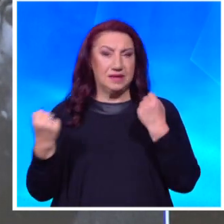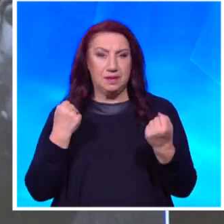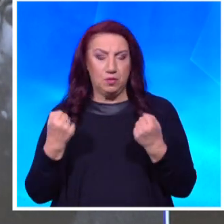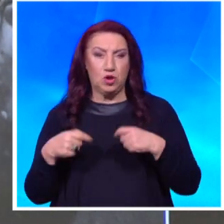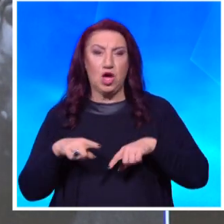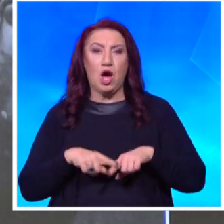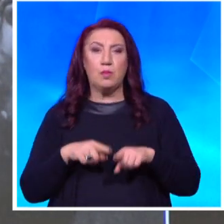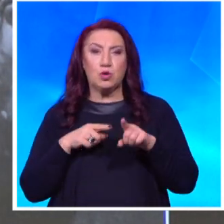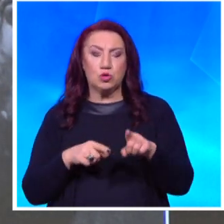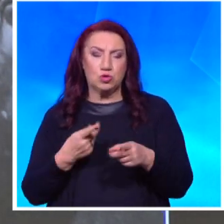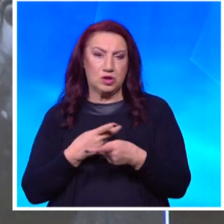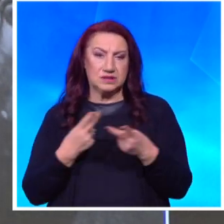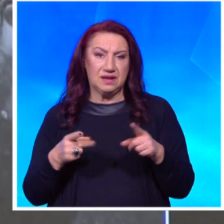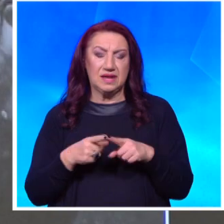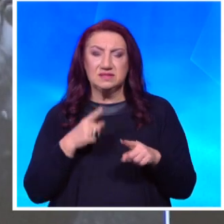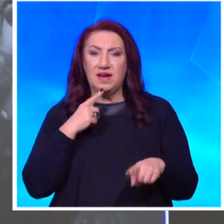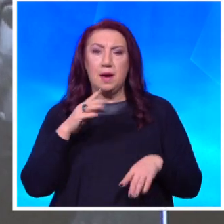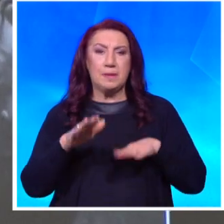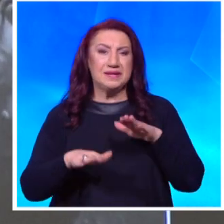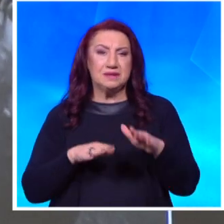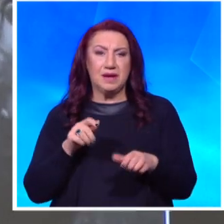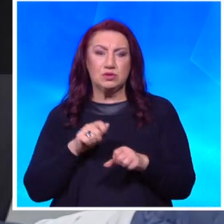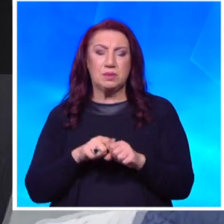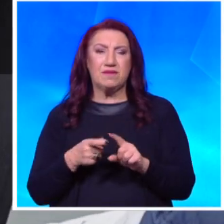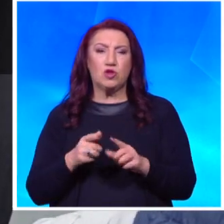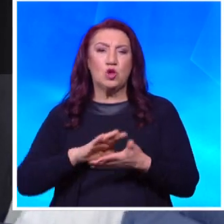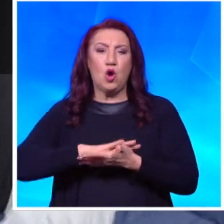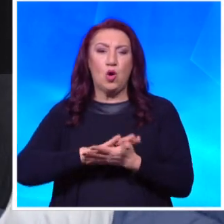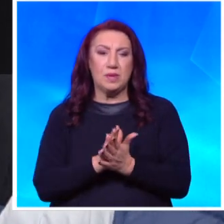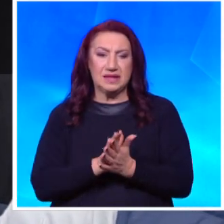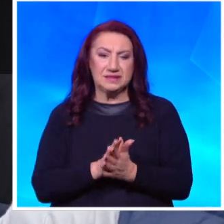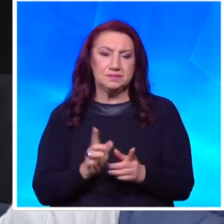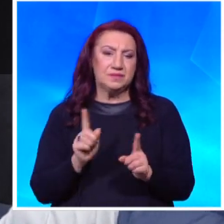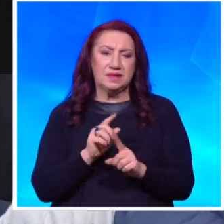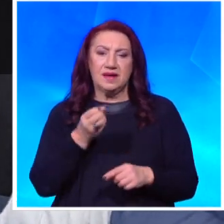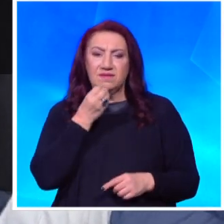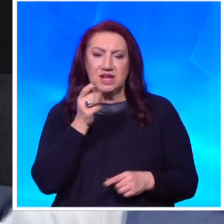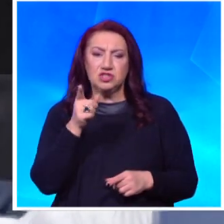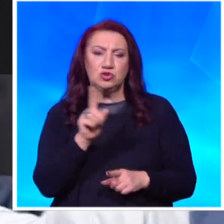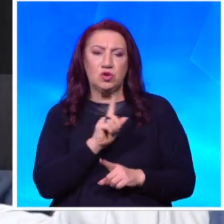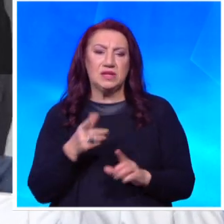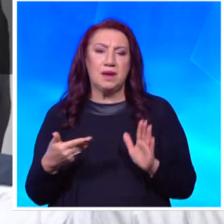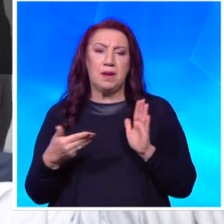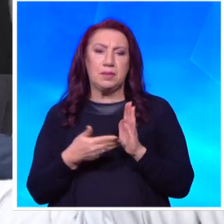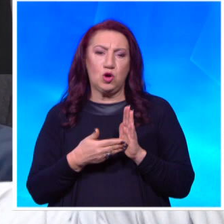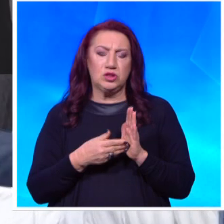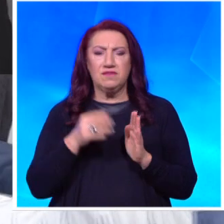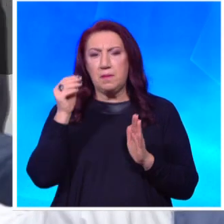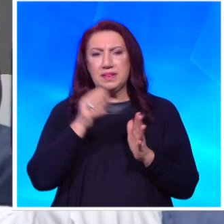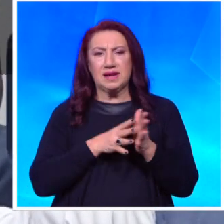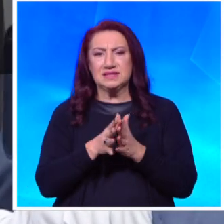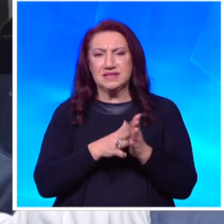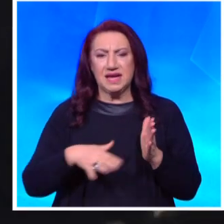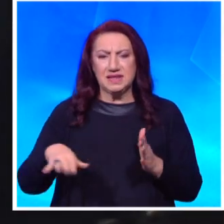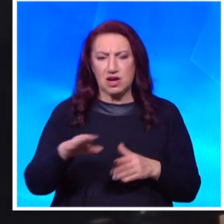разкри, като заключи, че престъплението е извършено до мраза. Во никой случай той нема нищо против българският народ и